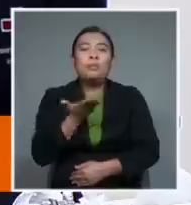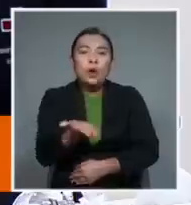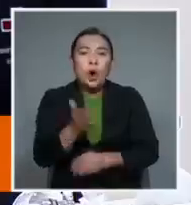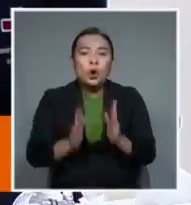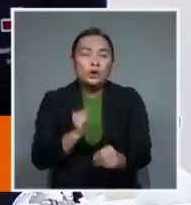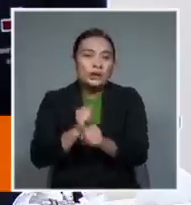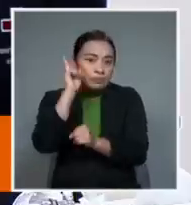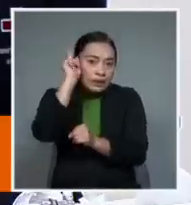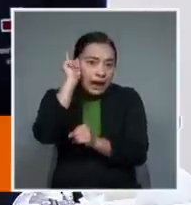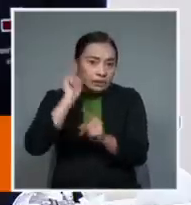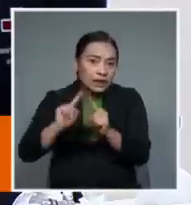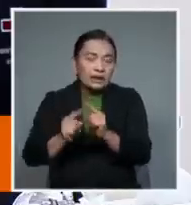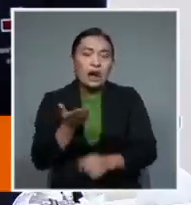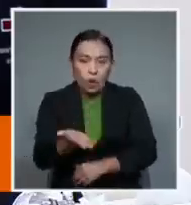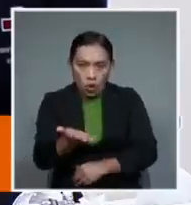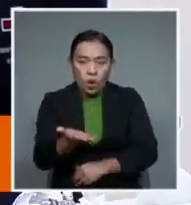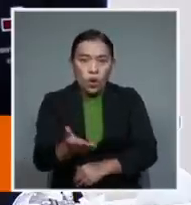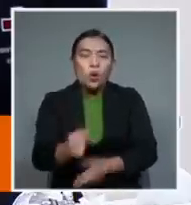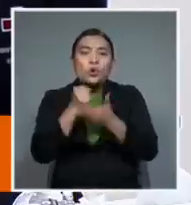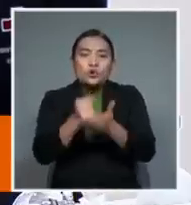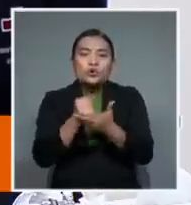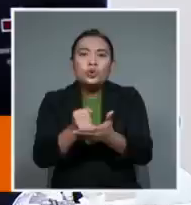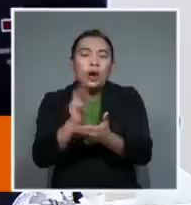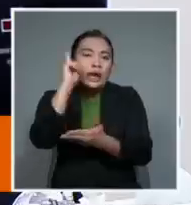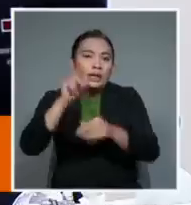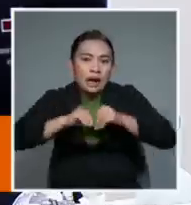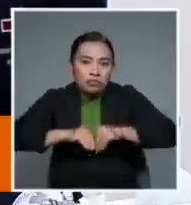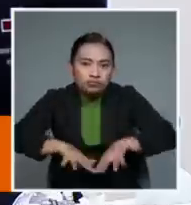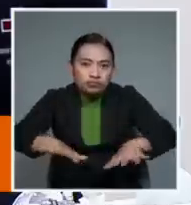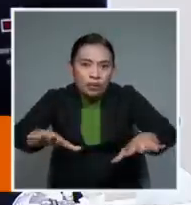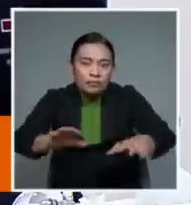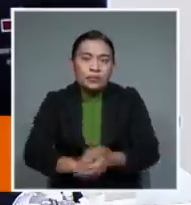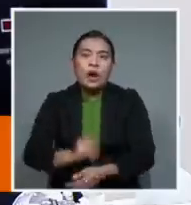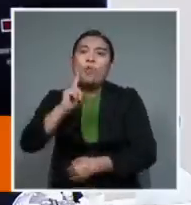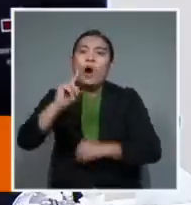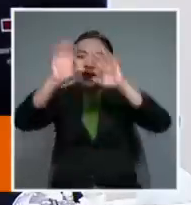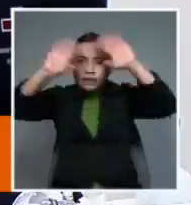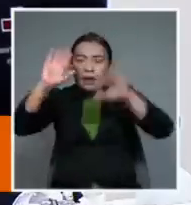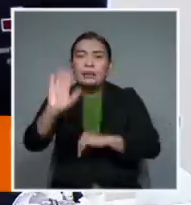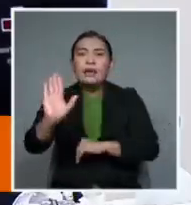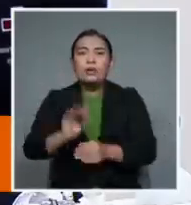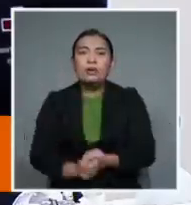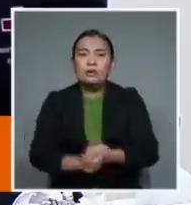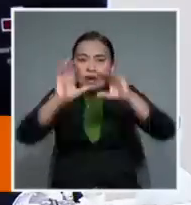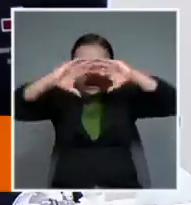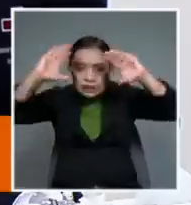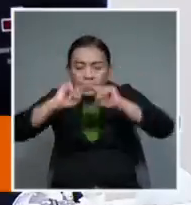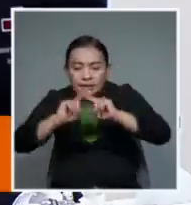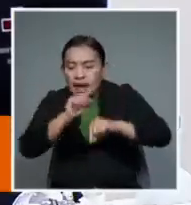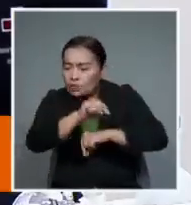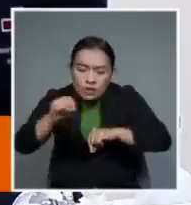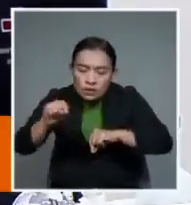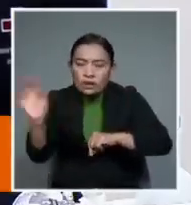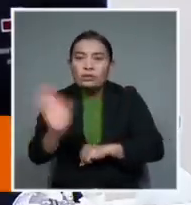วลชนเนี่ยช่วยกระจายข่าวตัวนี้อย่าไปทอดรัฐบาลเลยรัฐบาลปิดนู่นปิดนี่เนี่ยก็เ